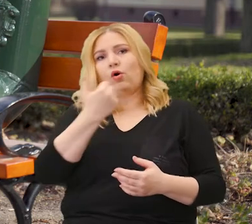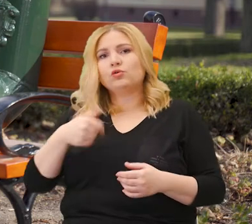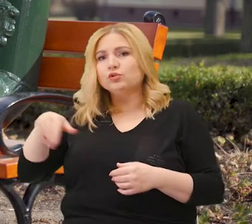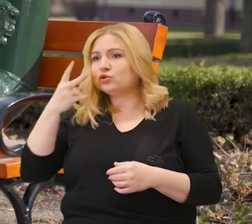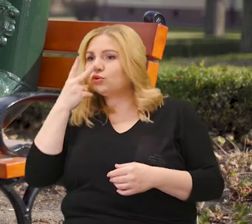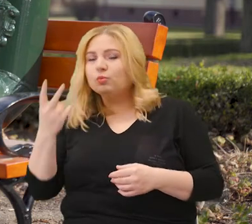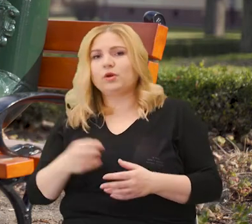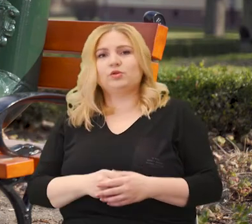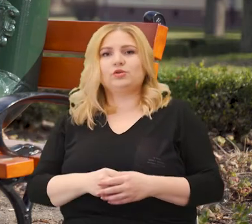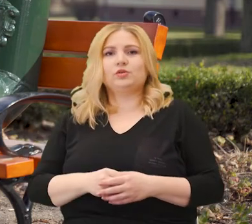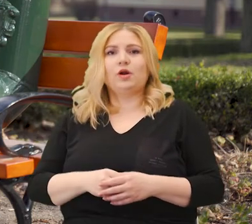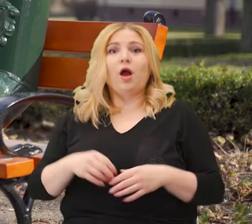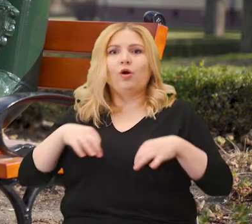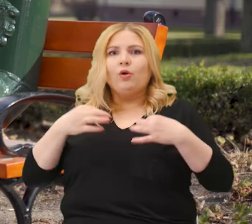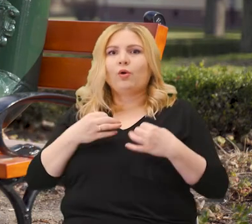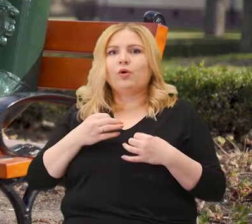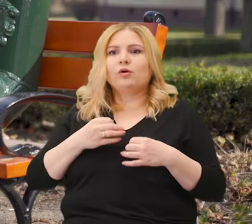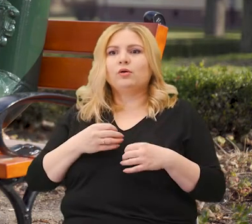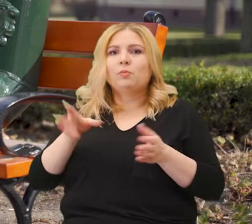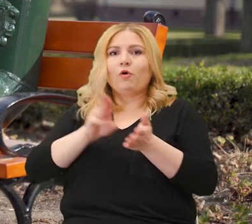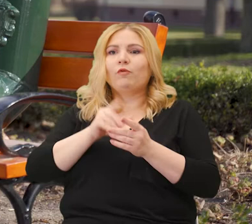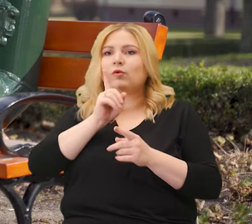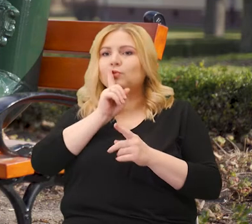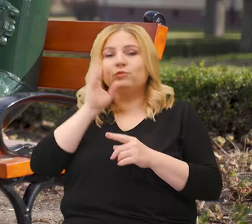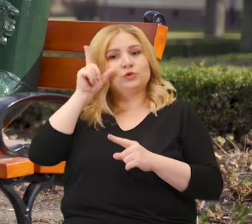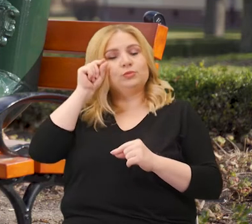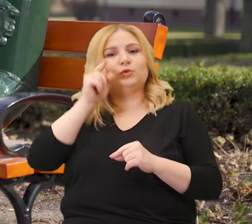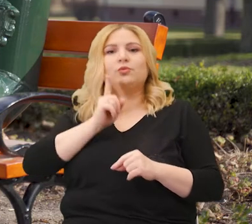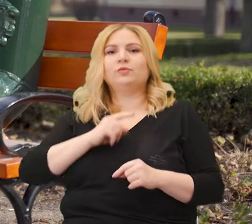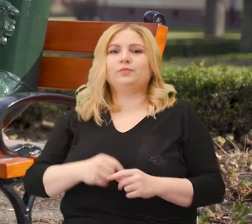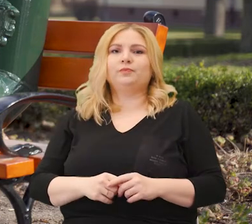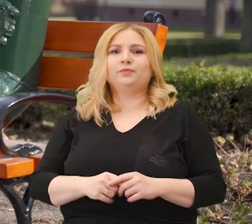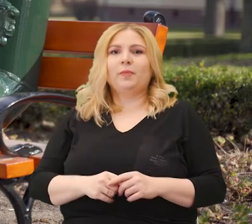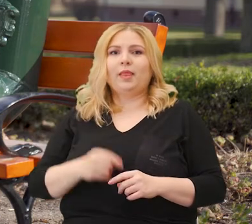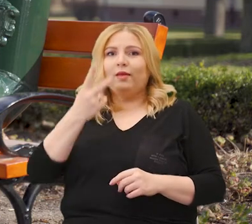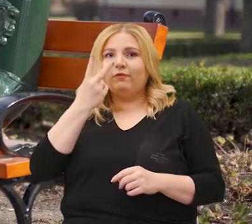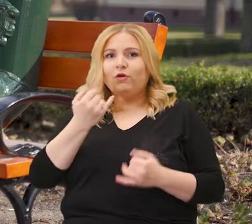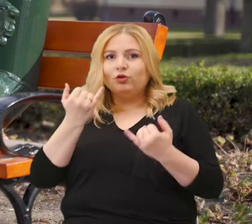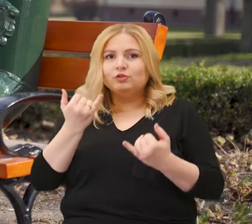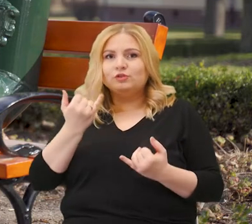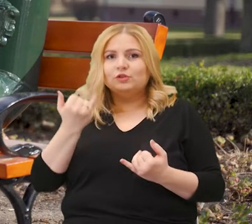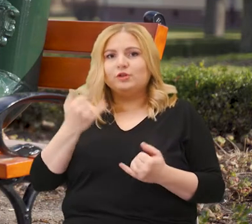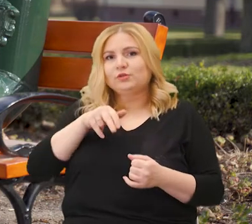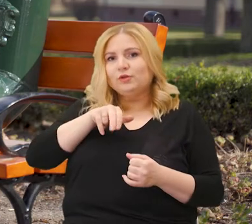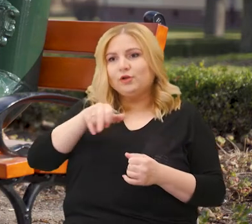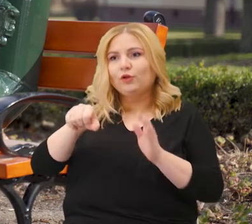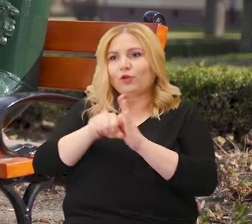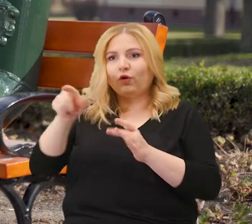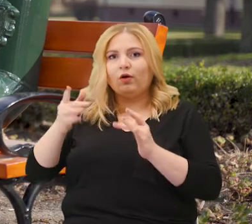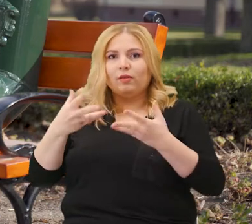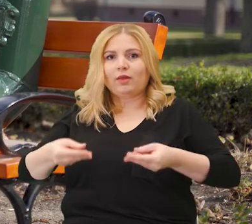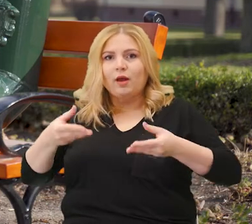zobaczymy. Mamertowie padli jednocześnie na wznak i zamknęli oczy, pozorując głęboki sen. Dwie małe figurki przyczołgały się cichutko do